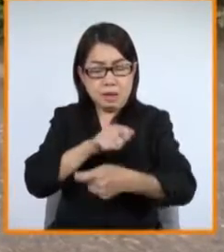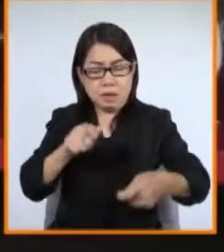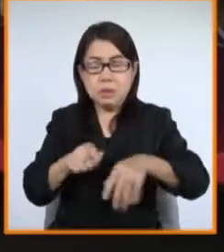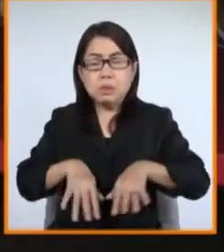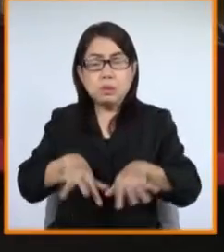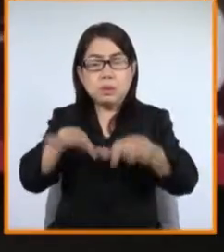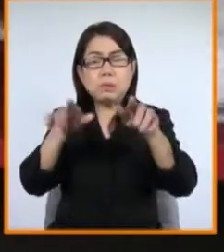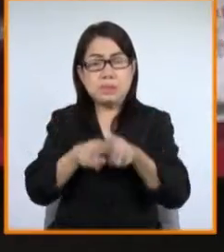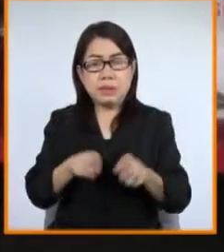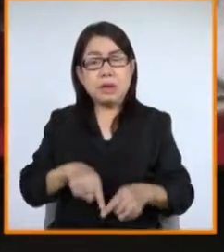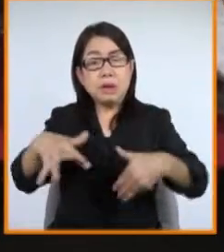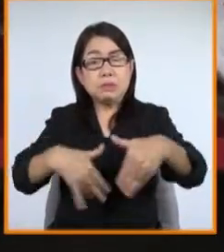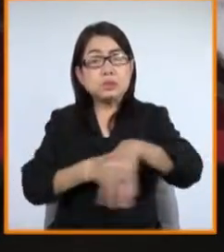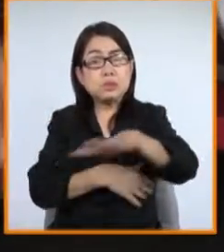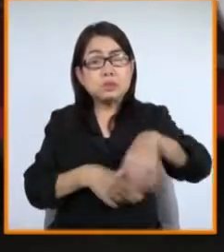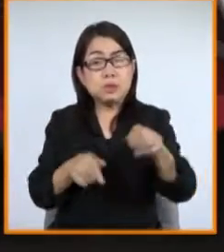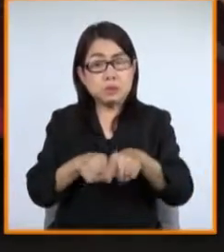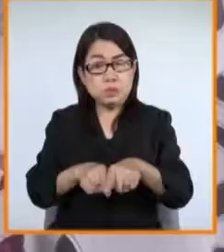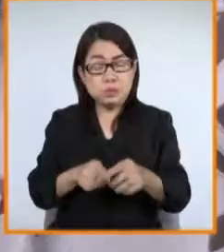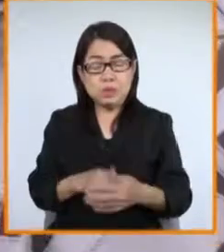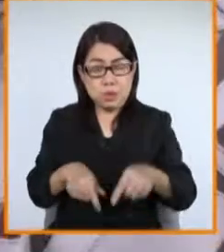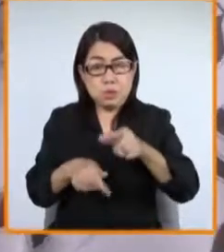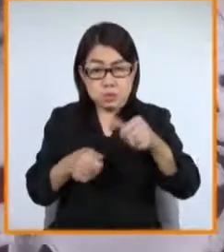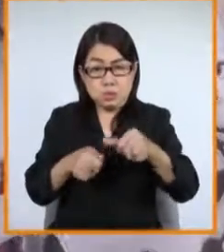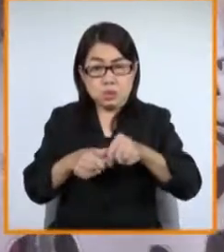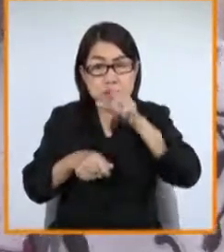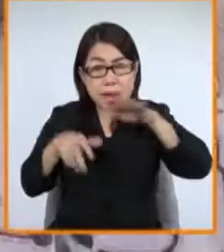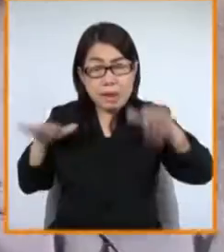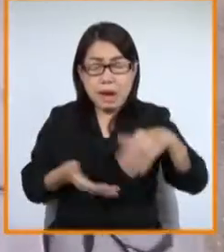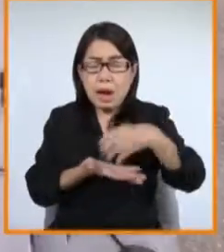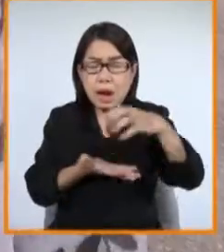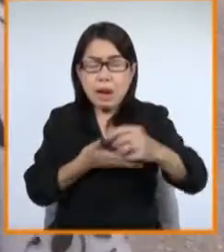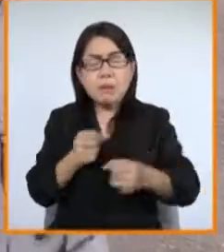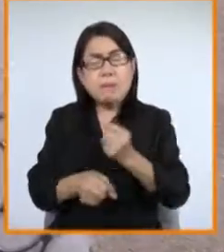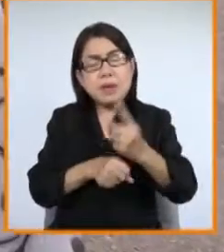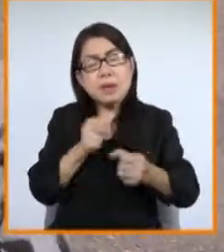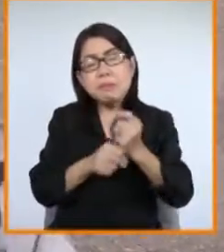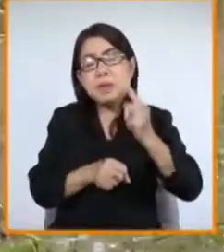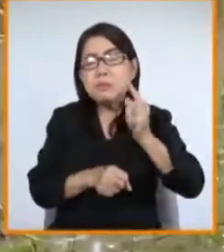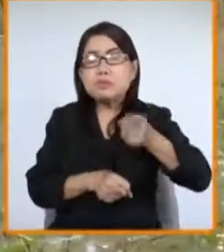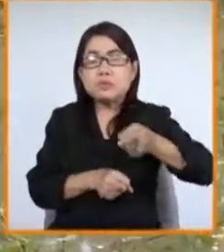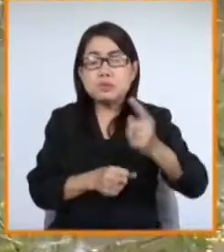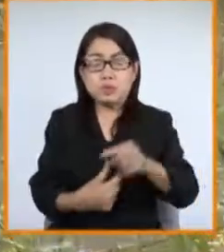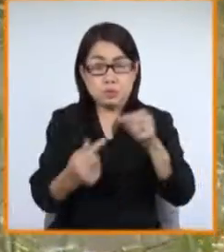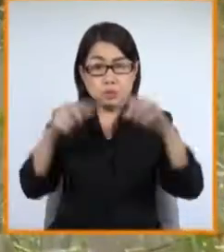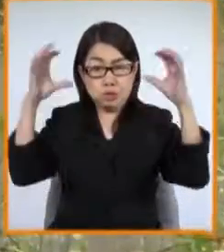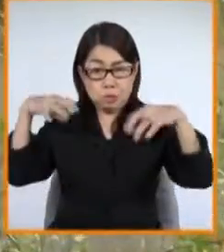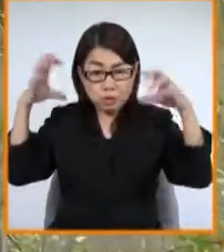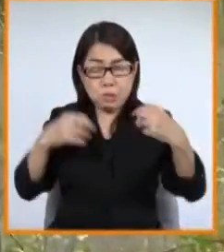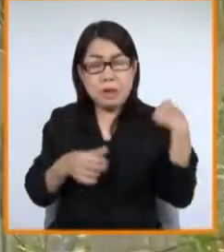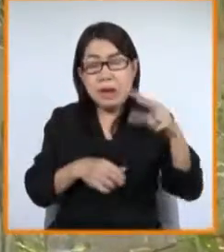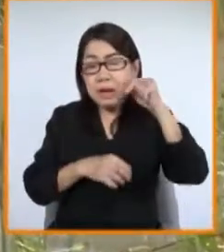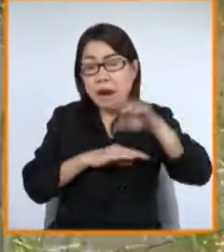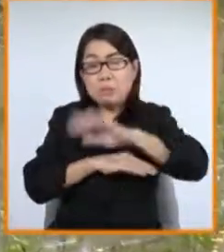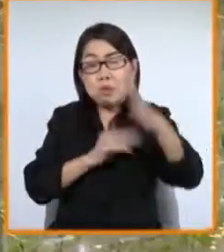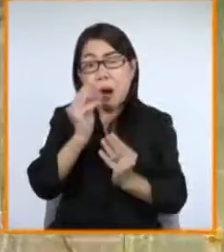ย ชาวบ้านในตำบลไพรนกยูงอำเภอหันคาจังหวัดชัยนาทเล่าถึงเหตุการณ์ที่จะต้องพบเจอทุกปีเมื่อเข้าสู่ฤดูฝนนั่นก็คือน้ำป่าไหลหลากเข้าท่ว